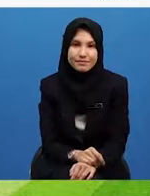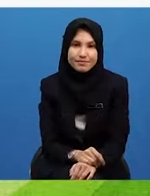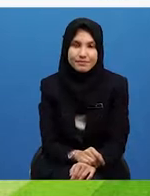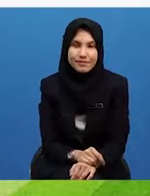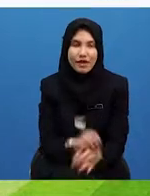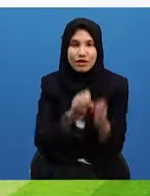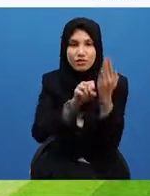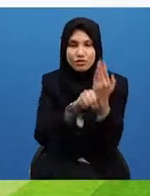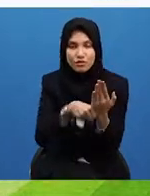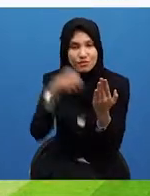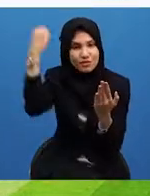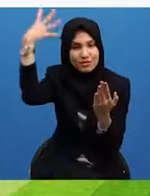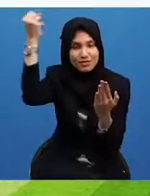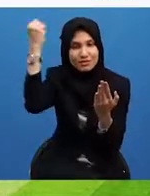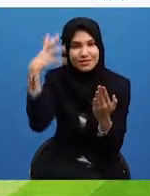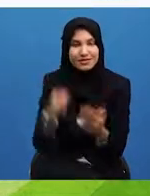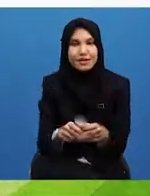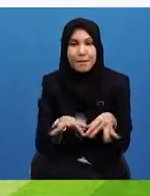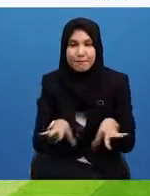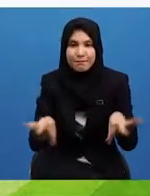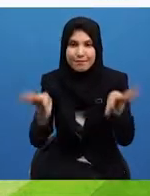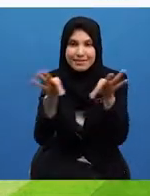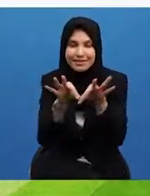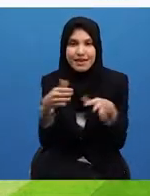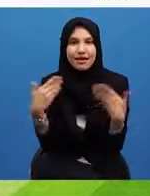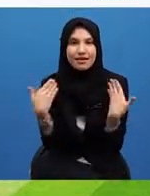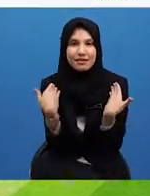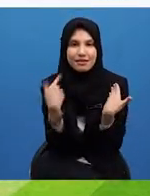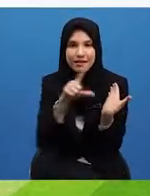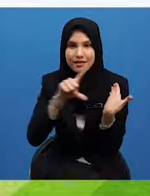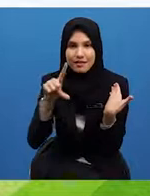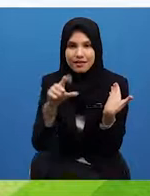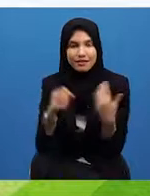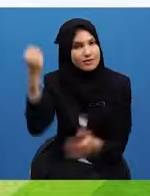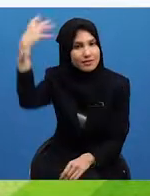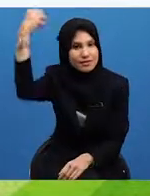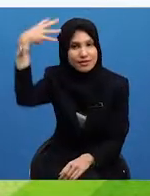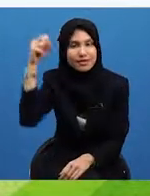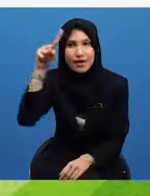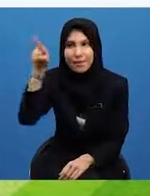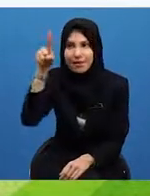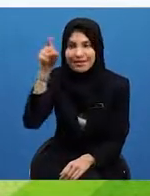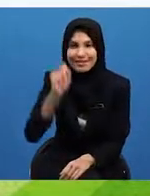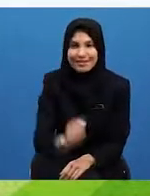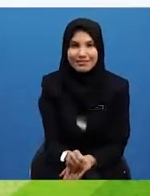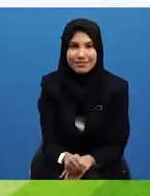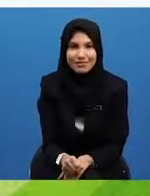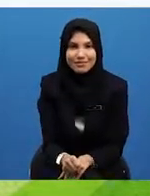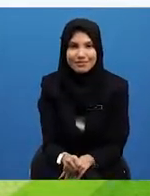sumber cahaya yang penting adalah cahaya matahari